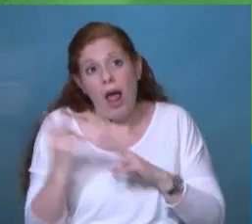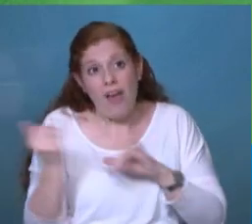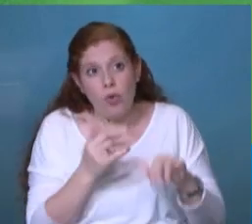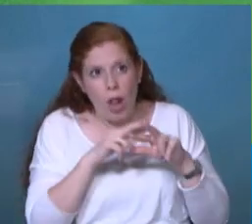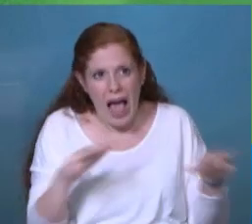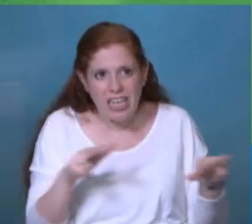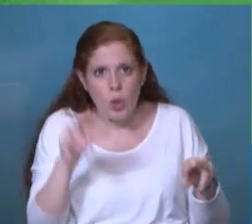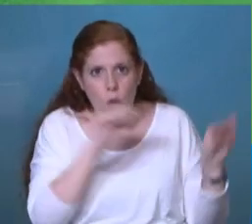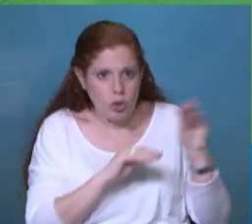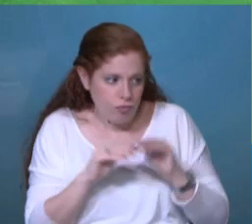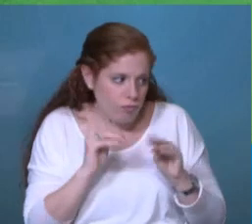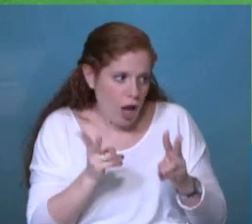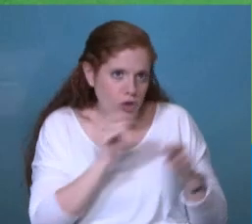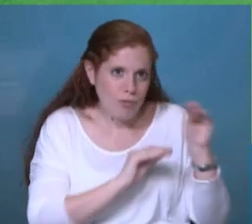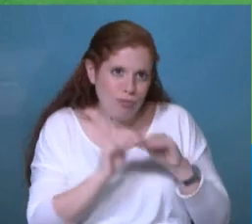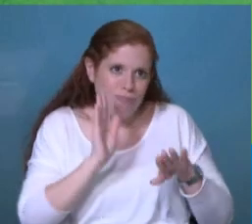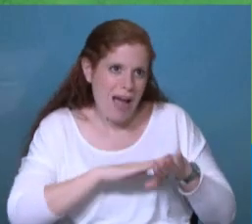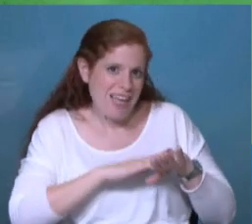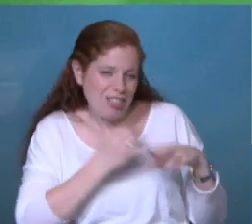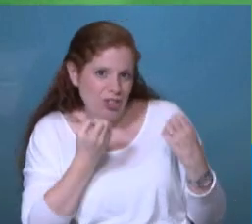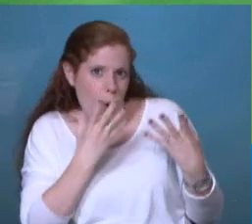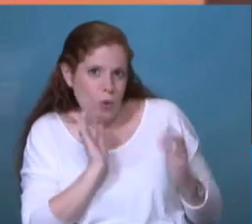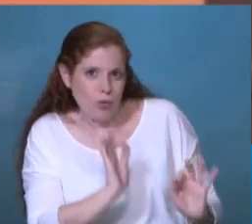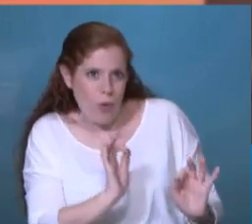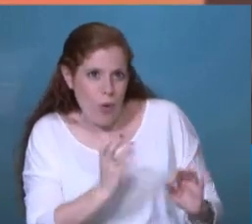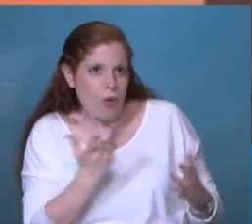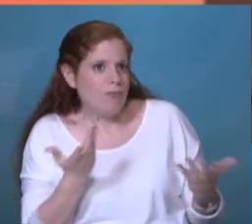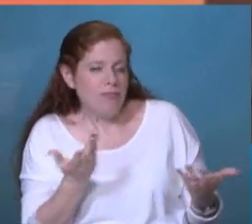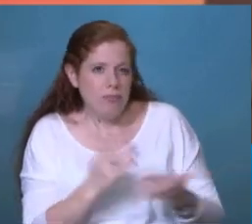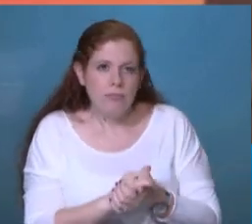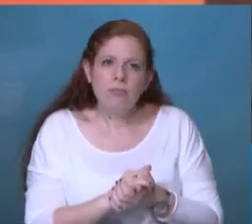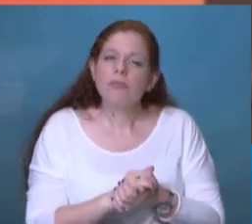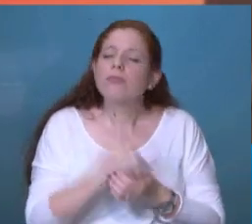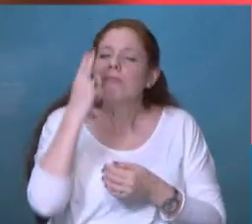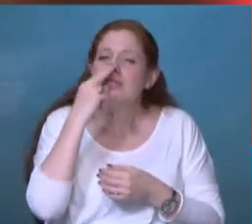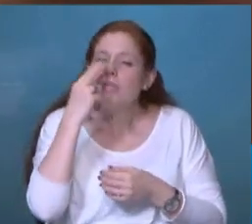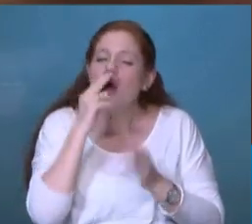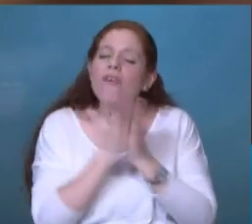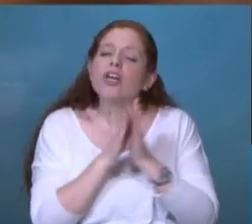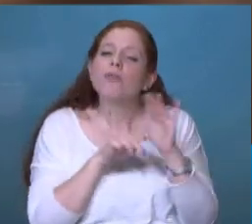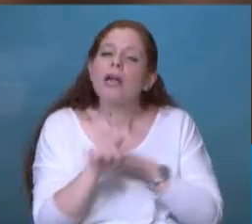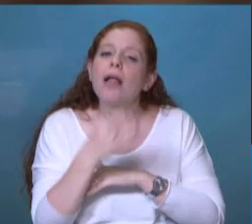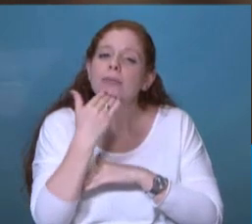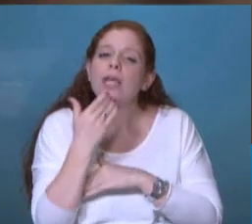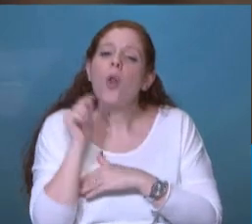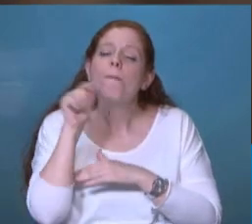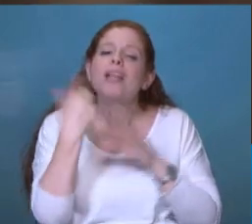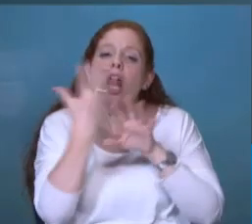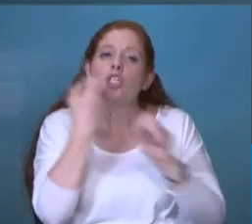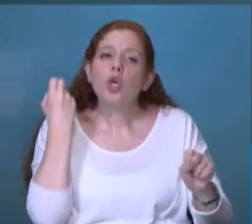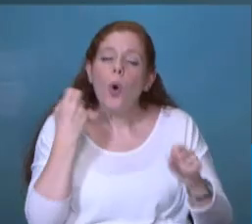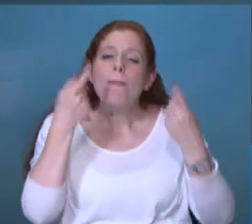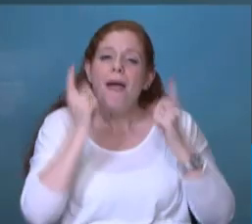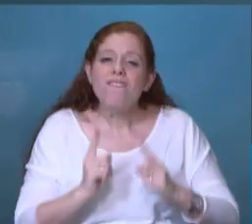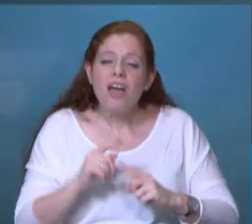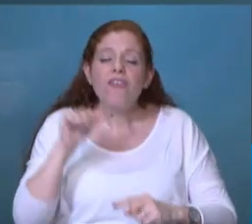או ניתן גם להשתמש בכישרון שלו. בניסיון לבקש מקלט בישראל, הוא פנה לשגרירות ביוון ובאלבניה,